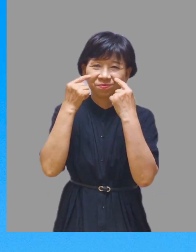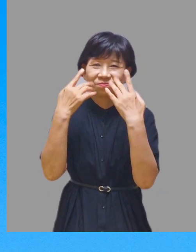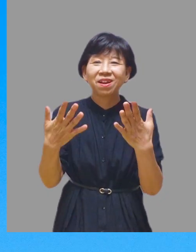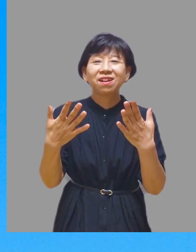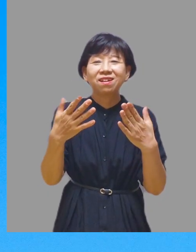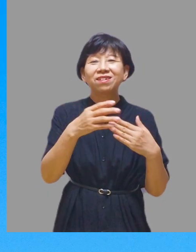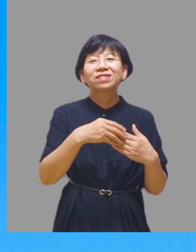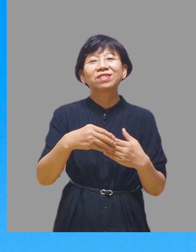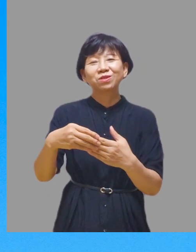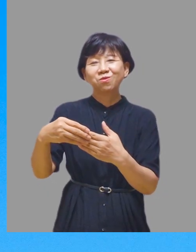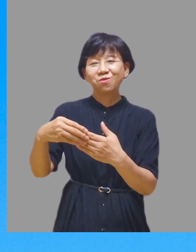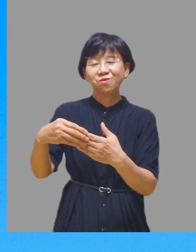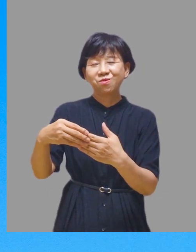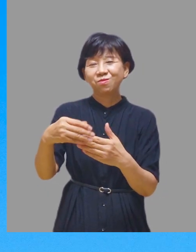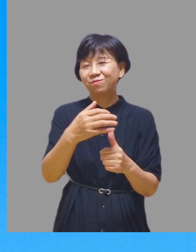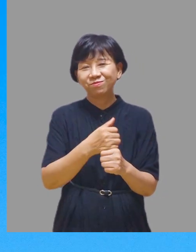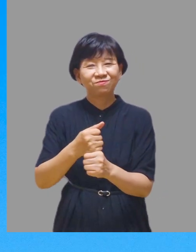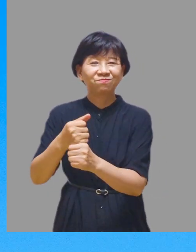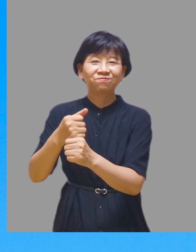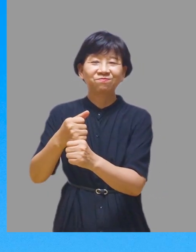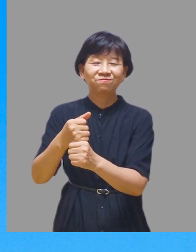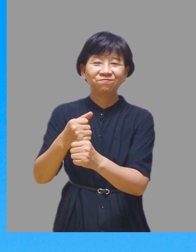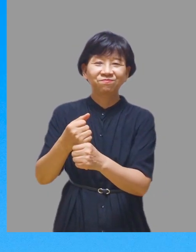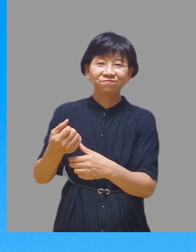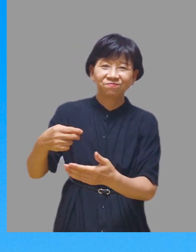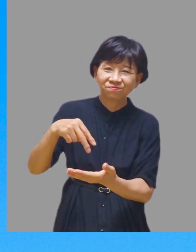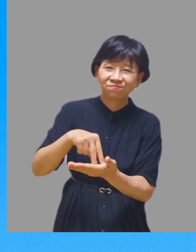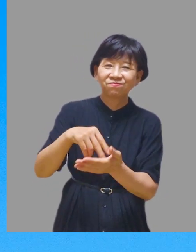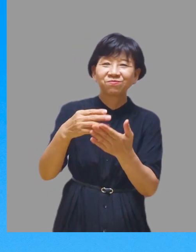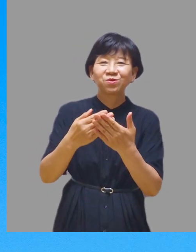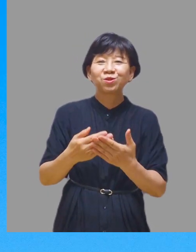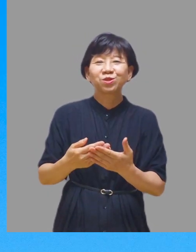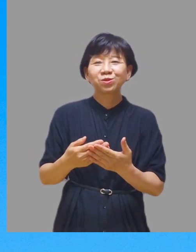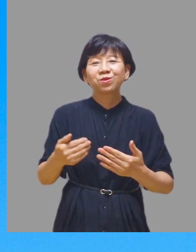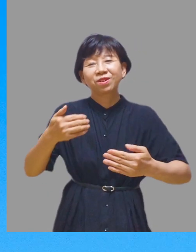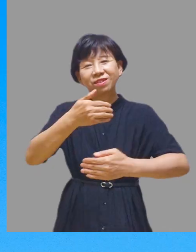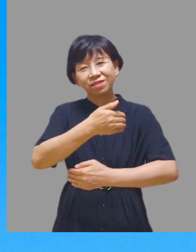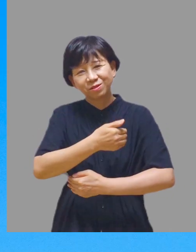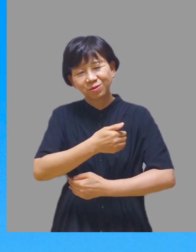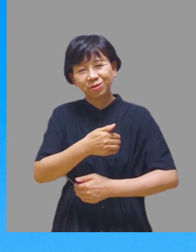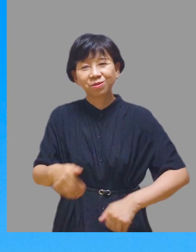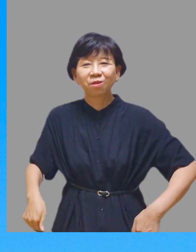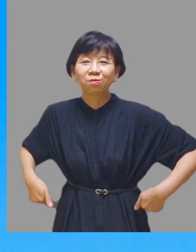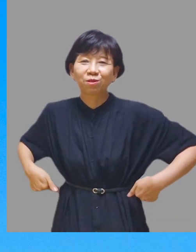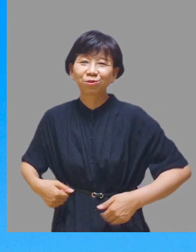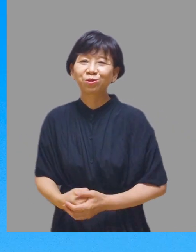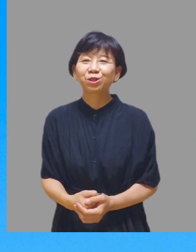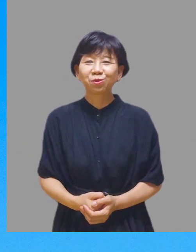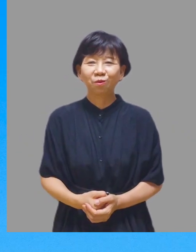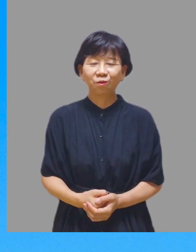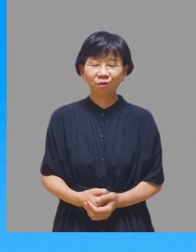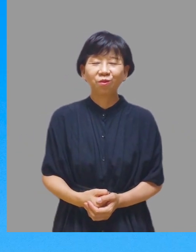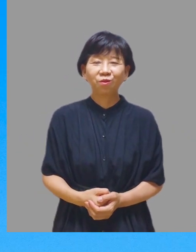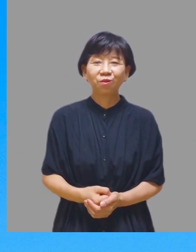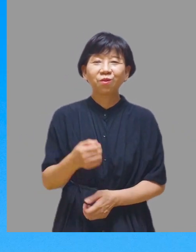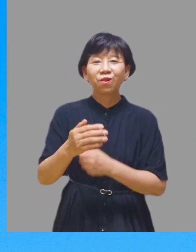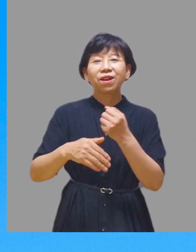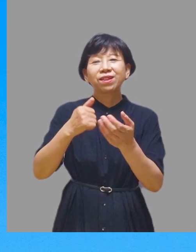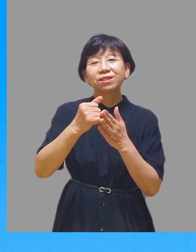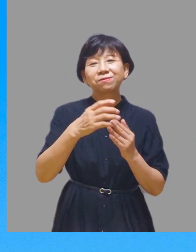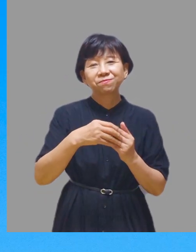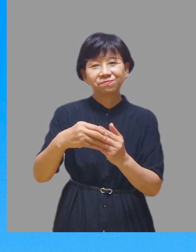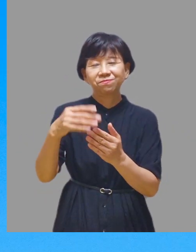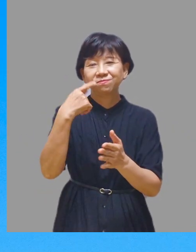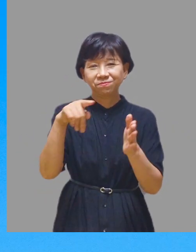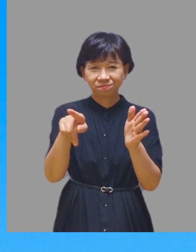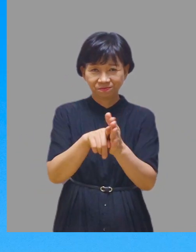우리를 붙잡아 주시고 일으켜 주시고 때로는 안아 주시고 때로는 업어 주시면서 이끌어 주신